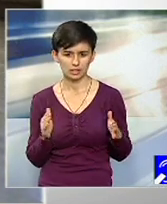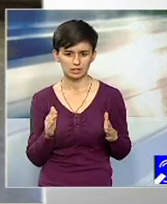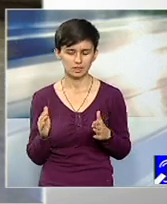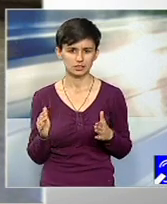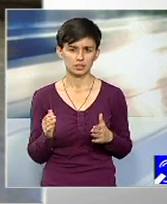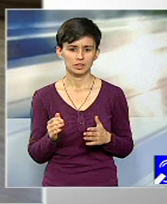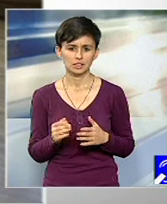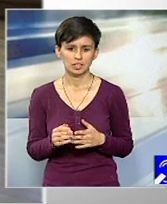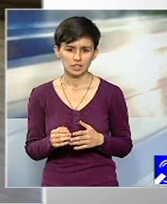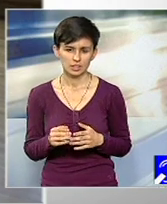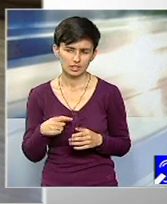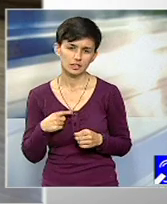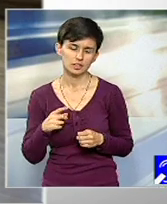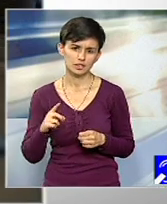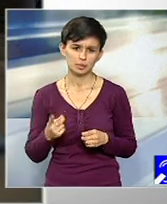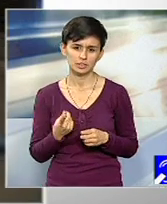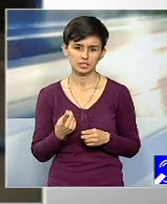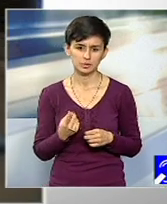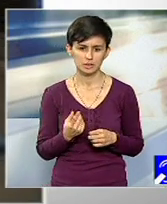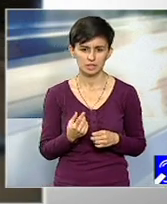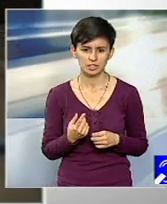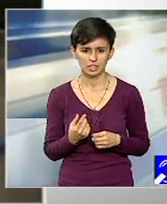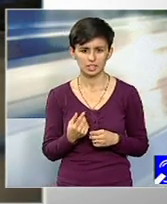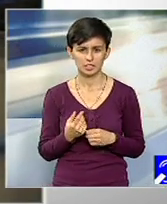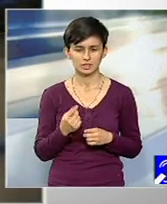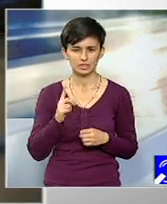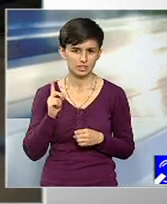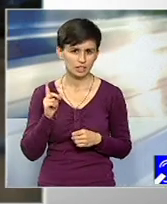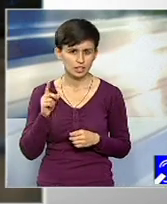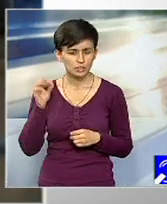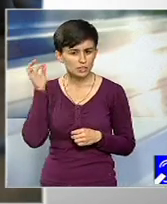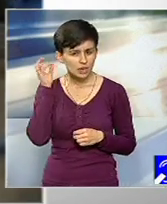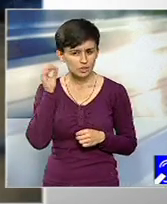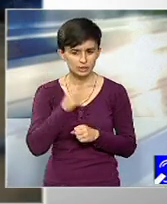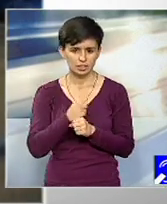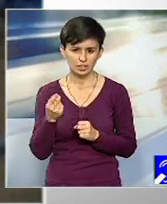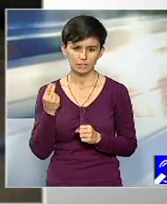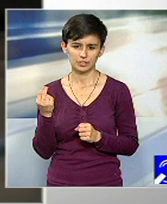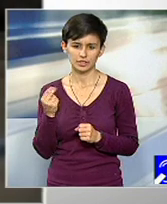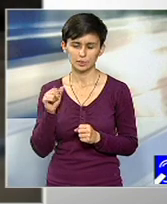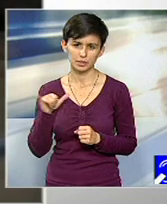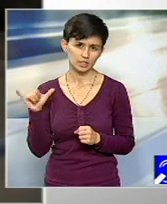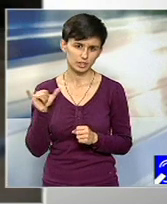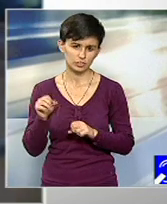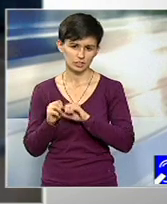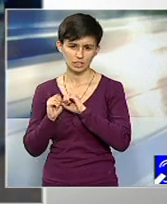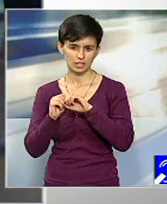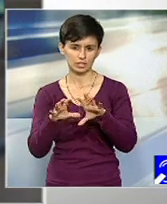nu neapărat să nu-l audă, că vor auzi până la urmă, dar sunt multe echipe